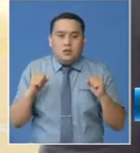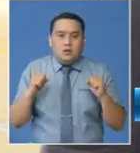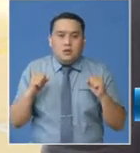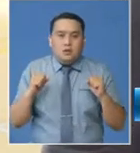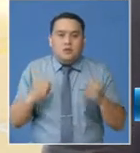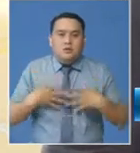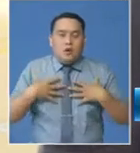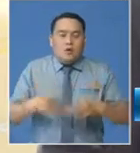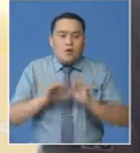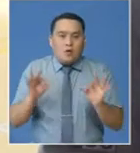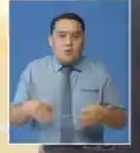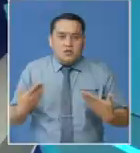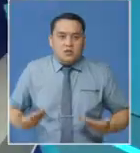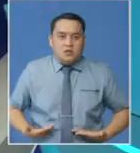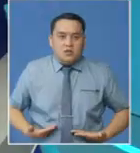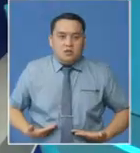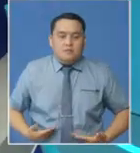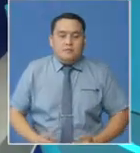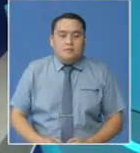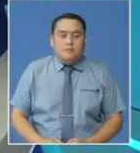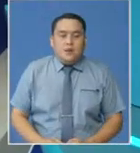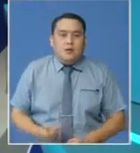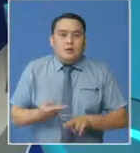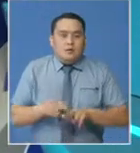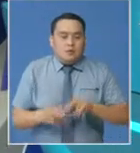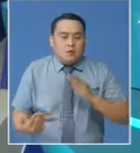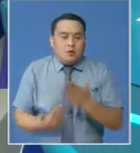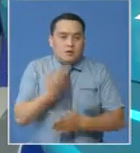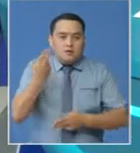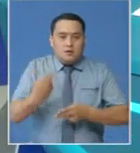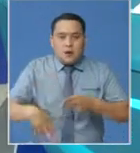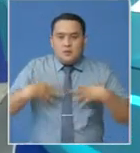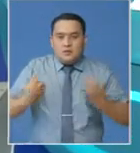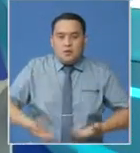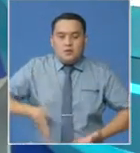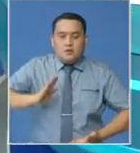чтобы здоровый образ жизни. Такими были новости уходящего дня. С вами